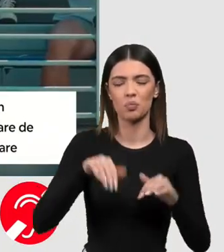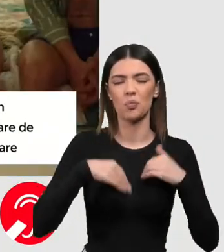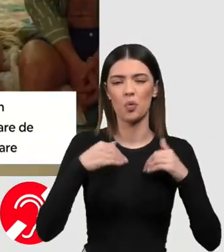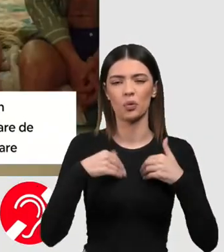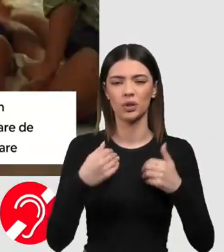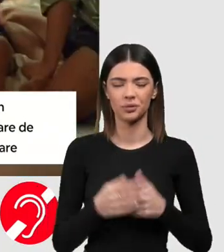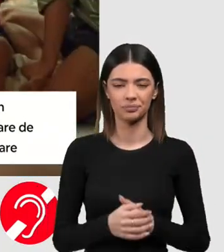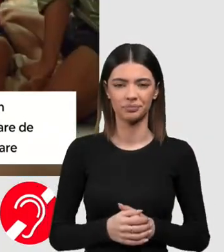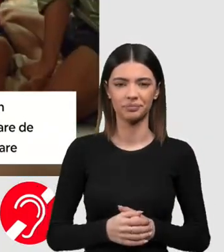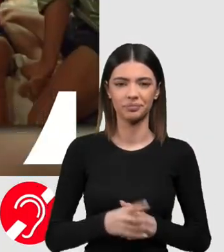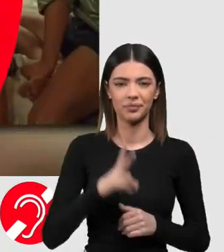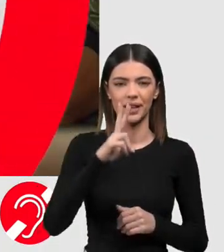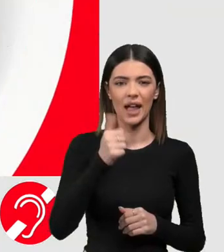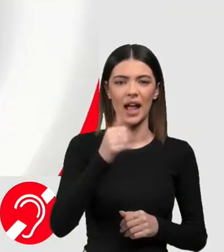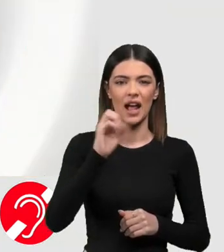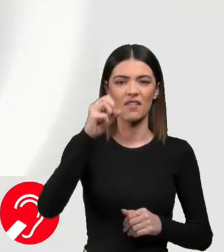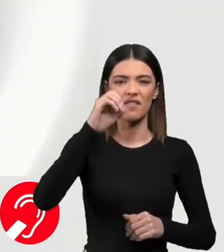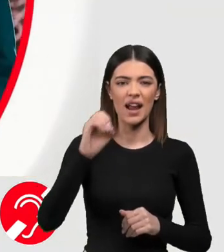fac deliciul fanilor.